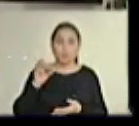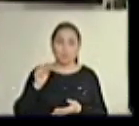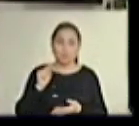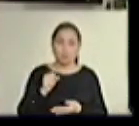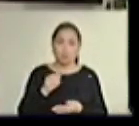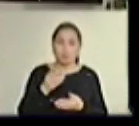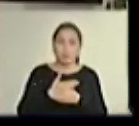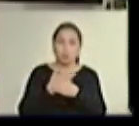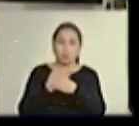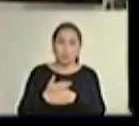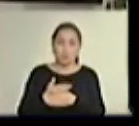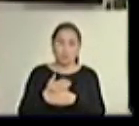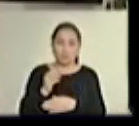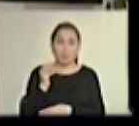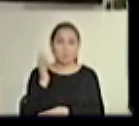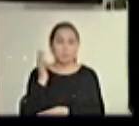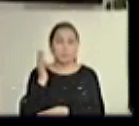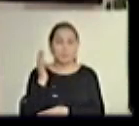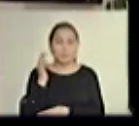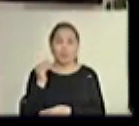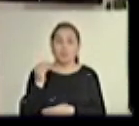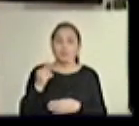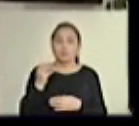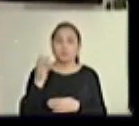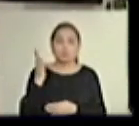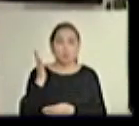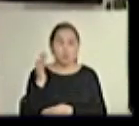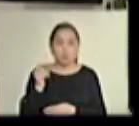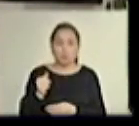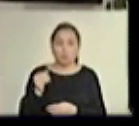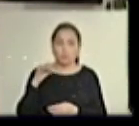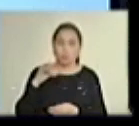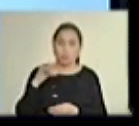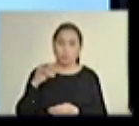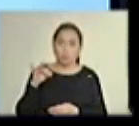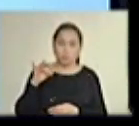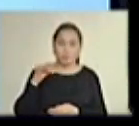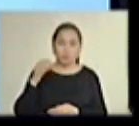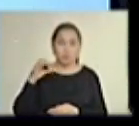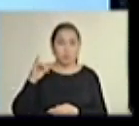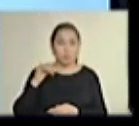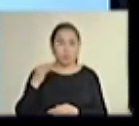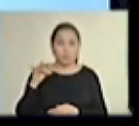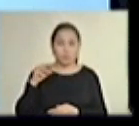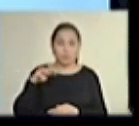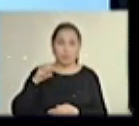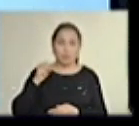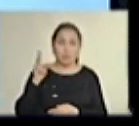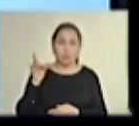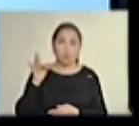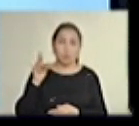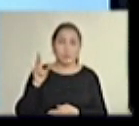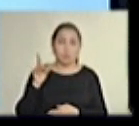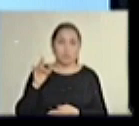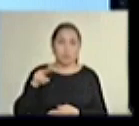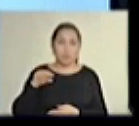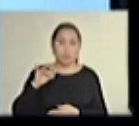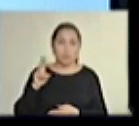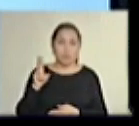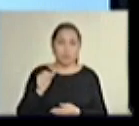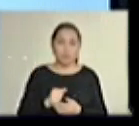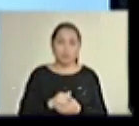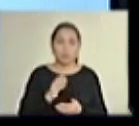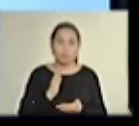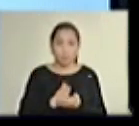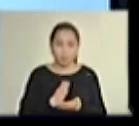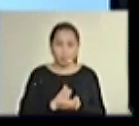yog'och o'ymakorligi vazifalarini ham bajarish mumkin. E'tibor bering, pona yordamida qanday naqshlarni chizish mumkin ekan.